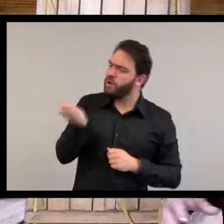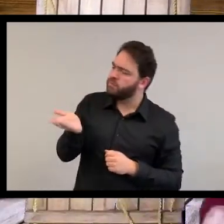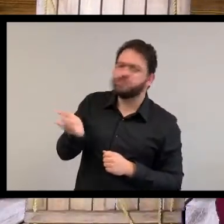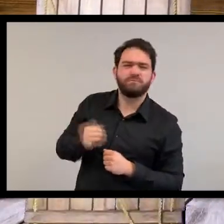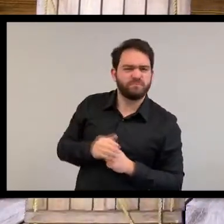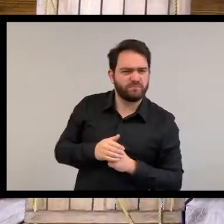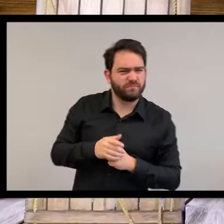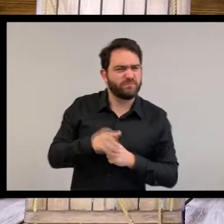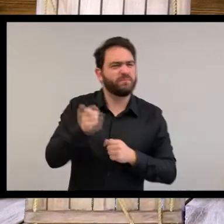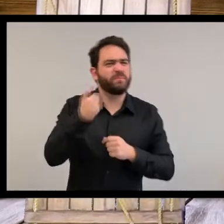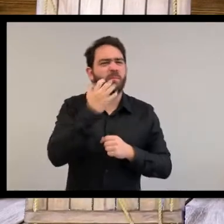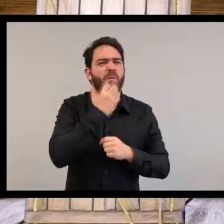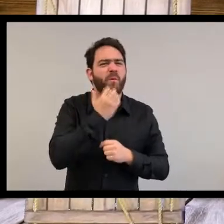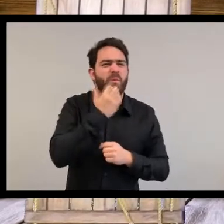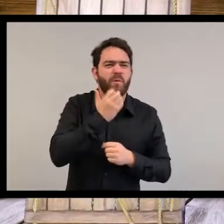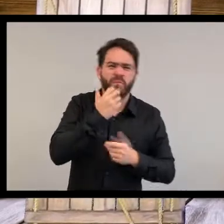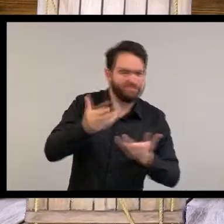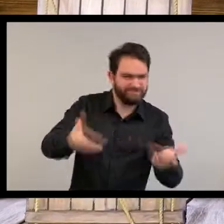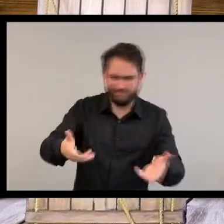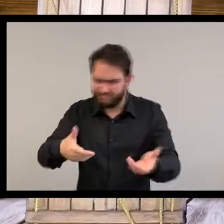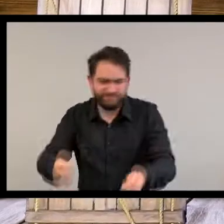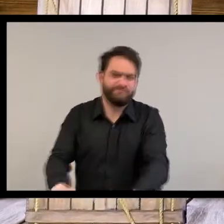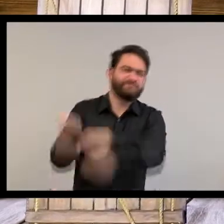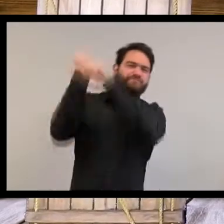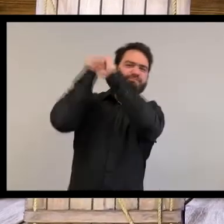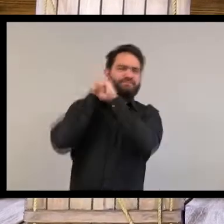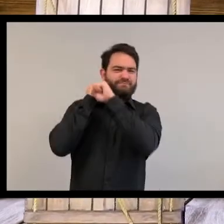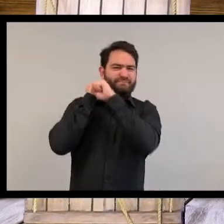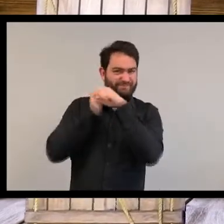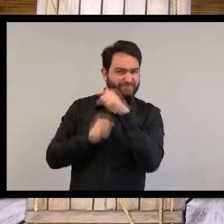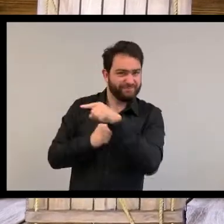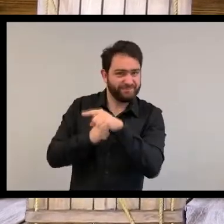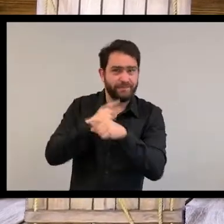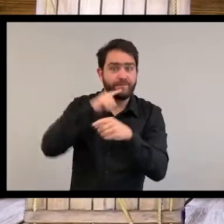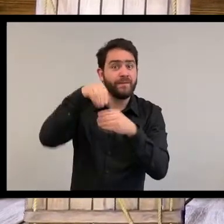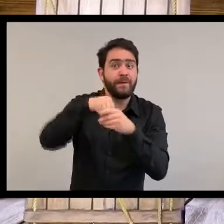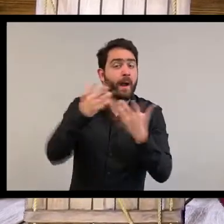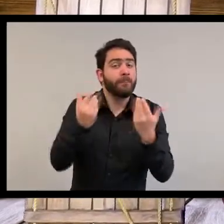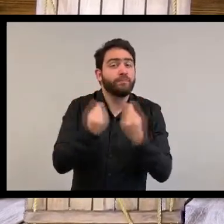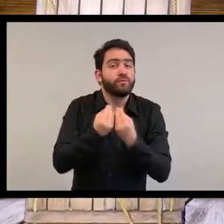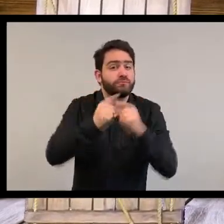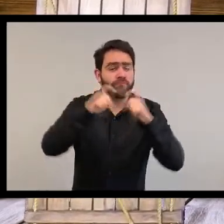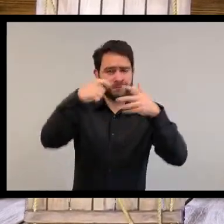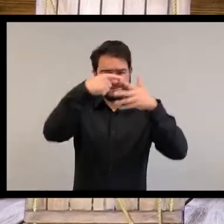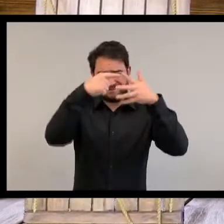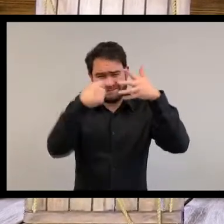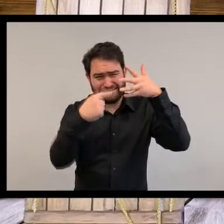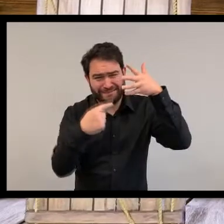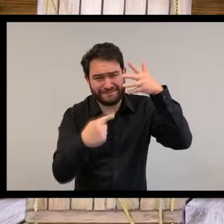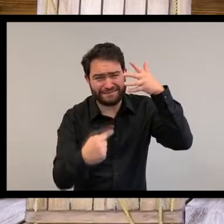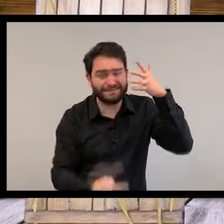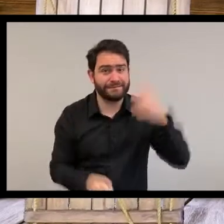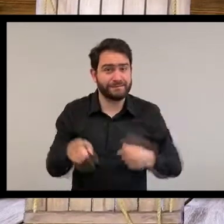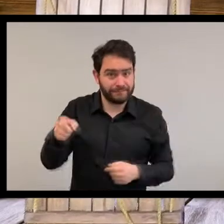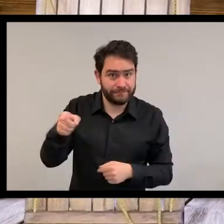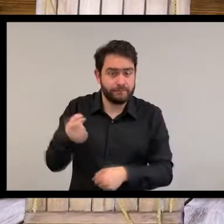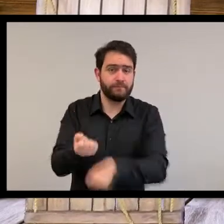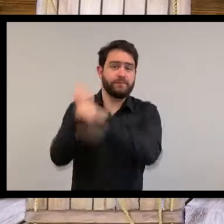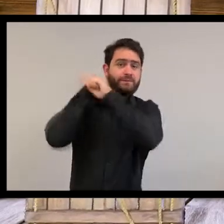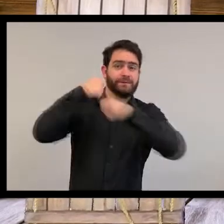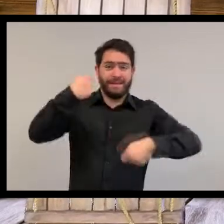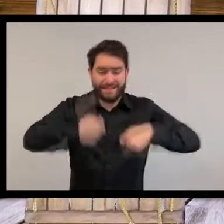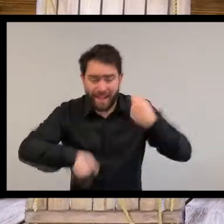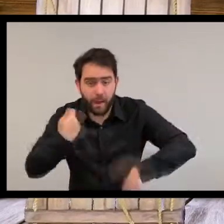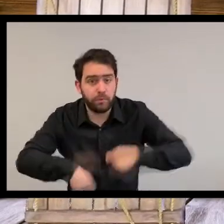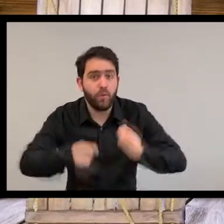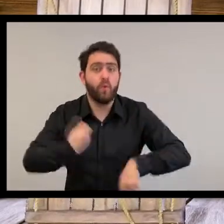dans son camion. « Et là, le sac-grenade! » « Oh, il est un peu plus léger! » Oui,